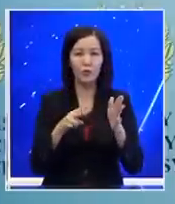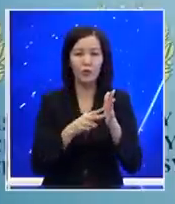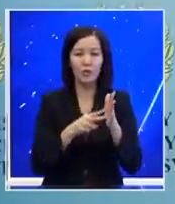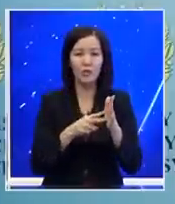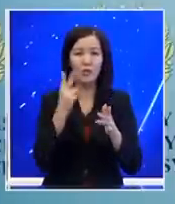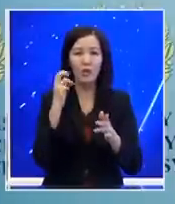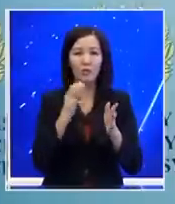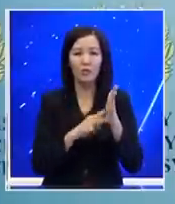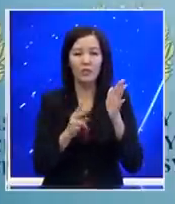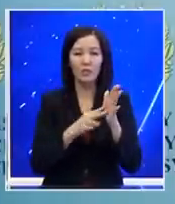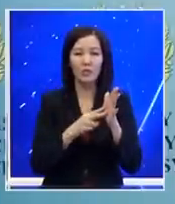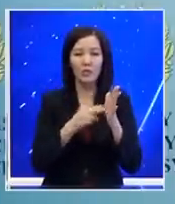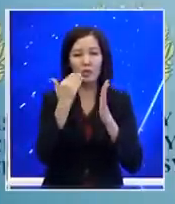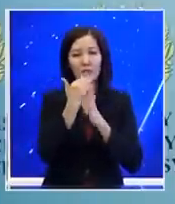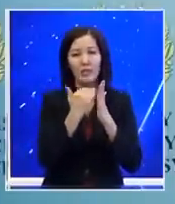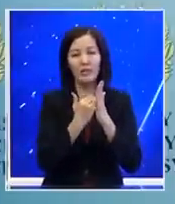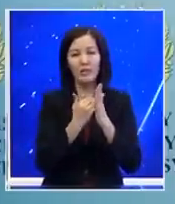және 287-ші